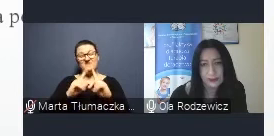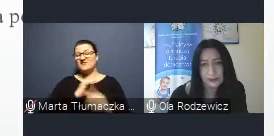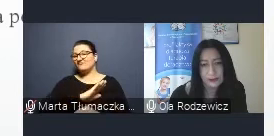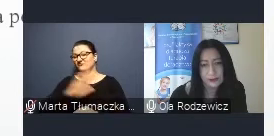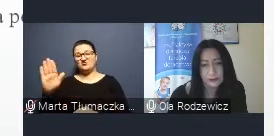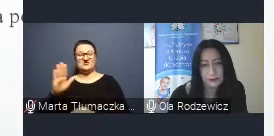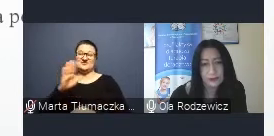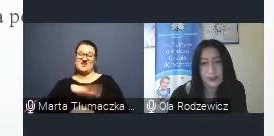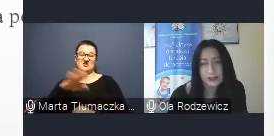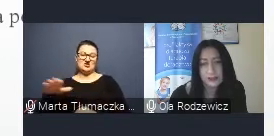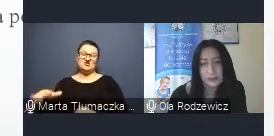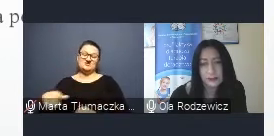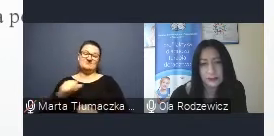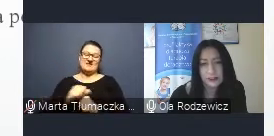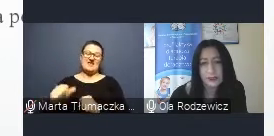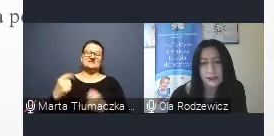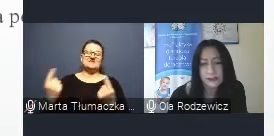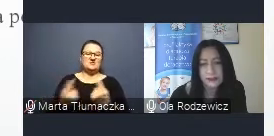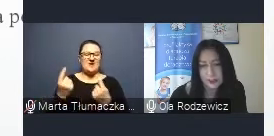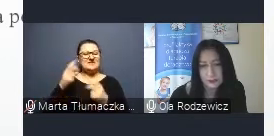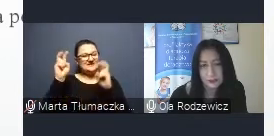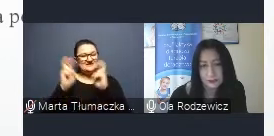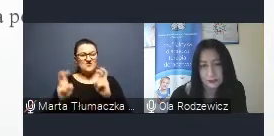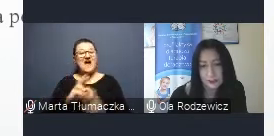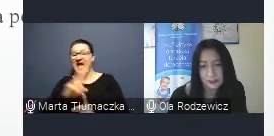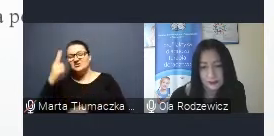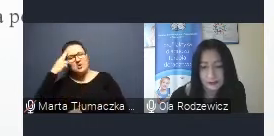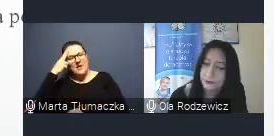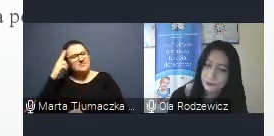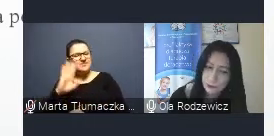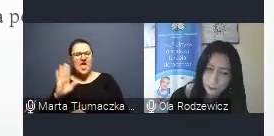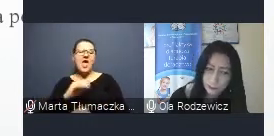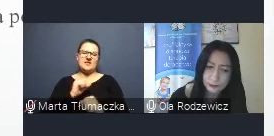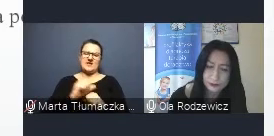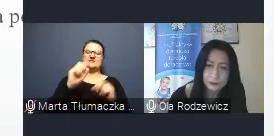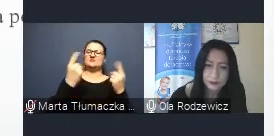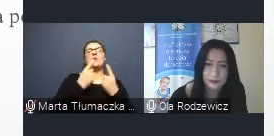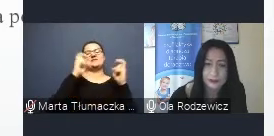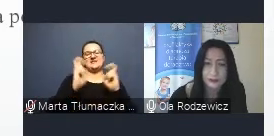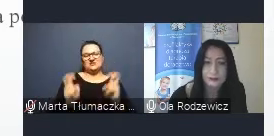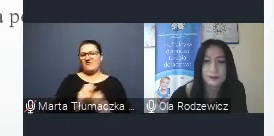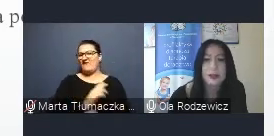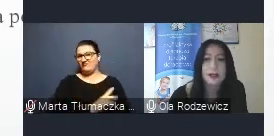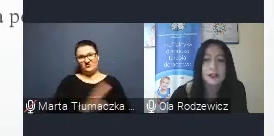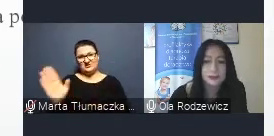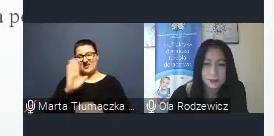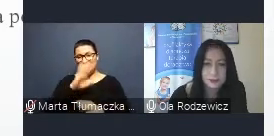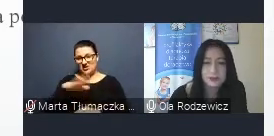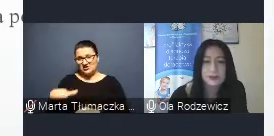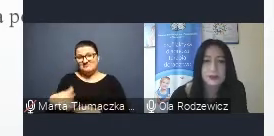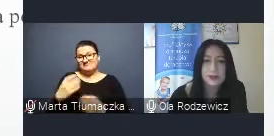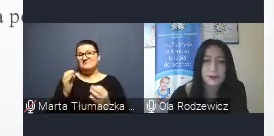się w sytuacji kryzysowej. Nie każde w traumatycznej, ale wszystkie znalazły się w sytuacji kryzysowej. Więc mówmy dzisiaj otwarcie o tym,